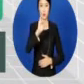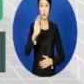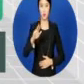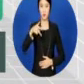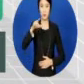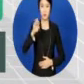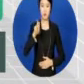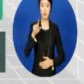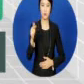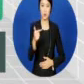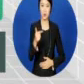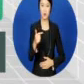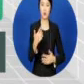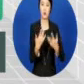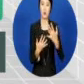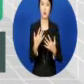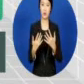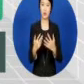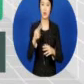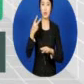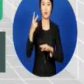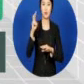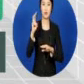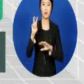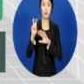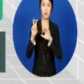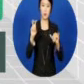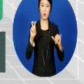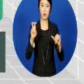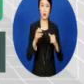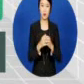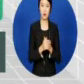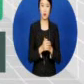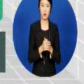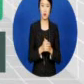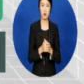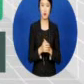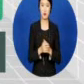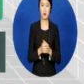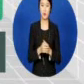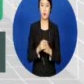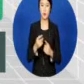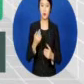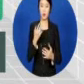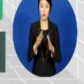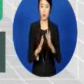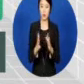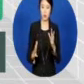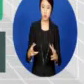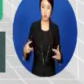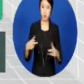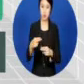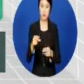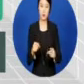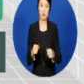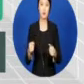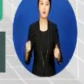입장면 의용 소방대 대원 20여 명은 무연 분묘 200기에 대하여 벌초 작업을 실시했습니다.